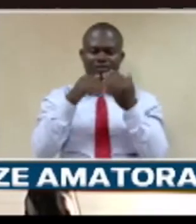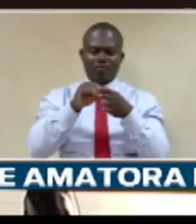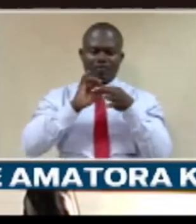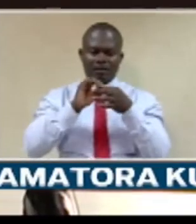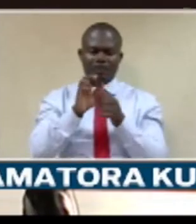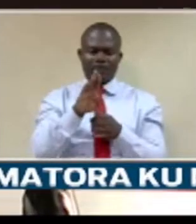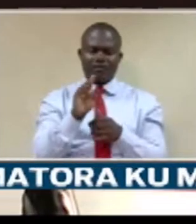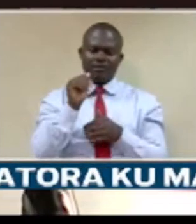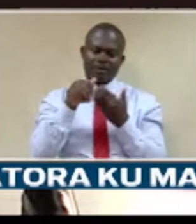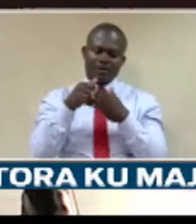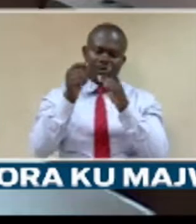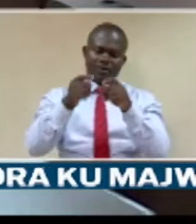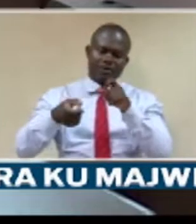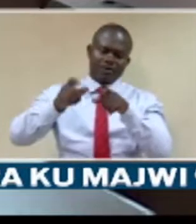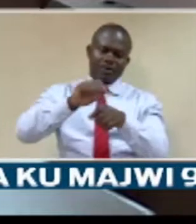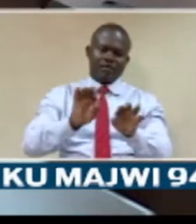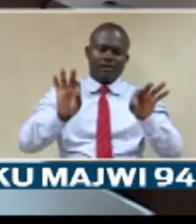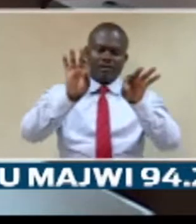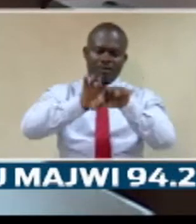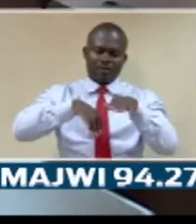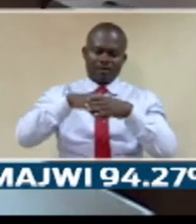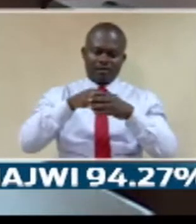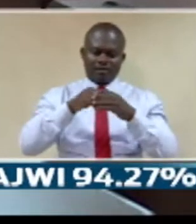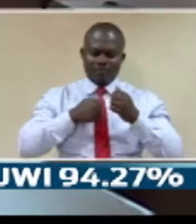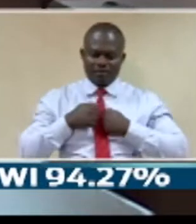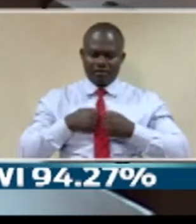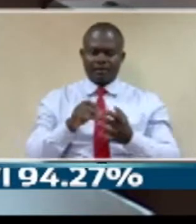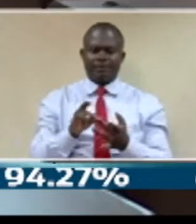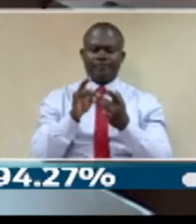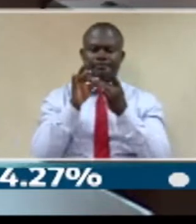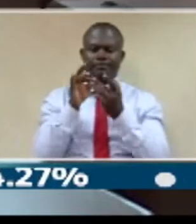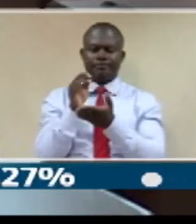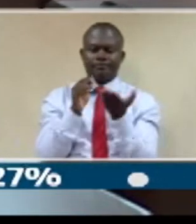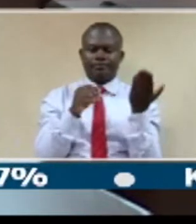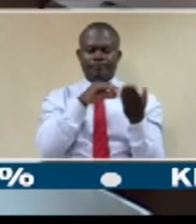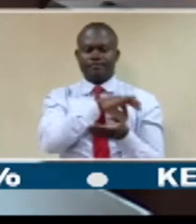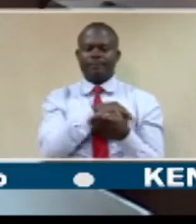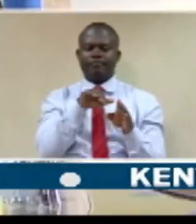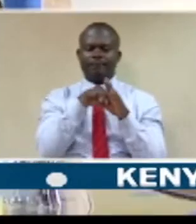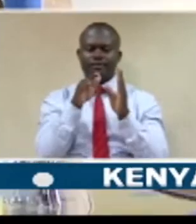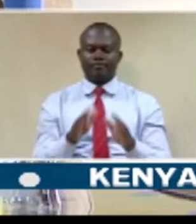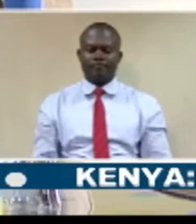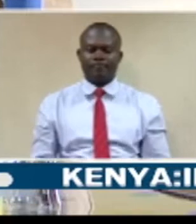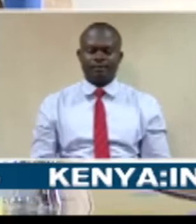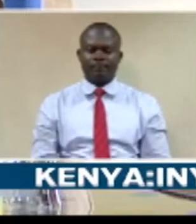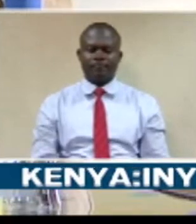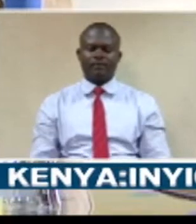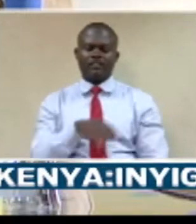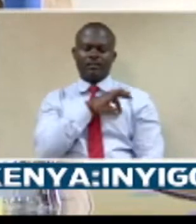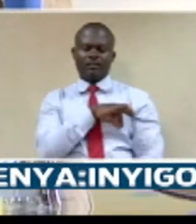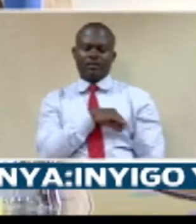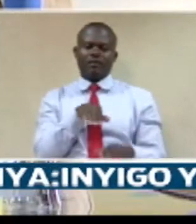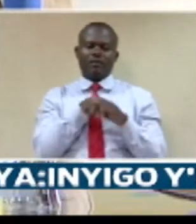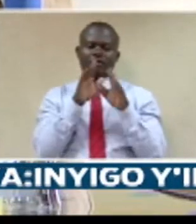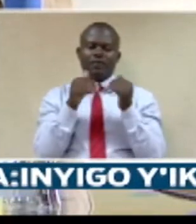na RBA buje kongera agaciro k'umupira wo mu Rwanda, by'umwihariko mu nyungu z'abanyamuryango. Ni inyungu y'abanyamuryango, ntabwo